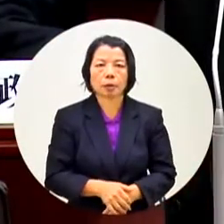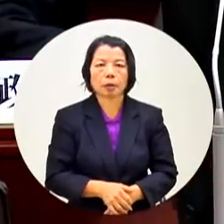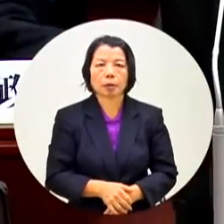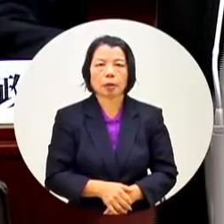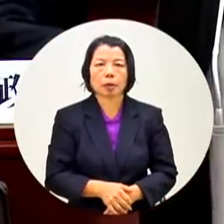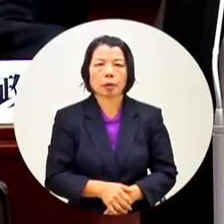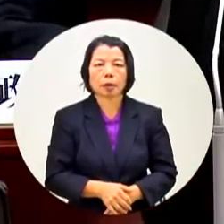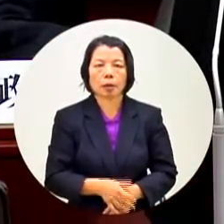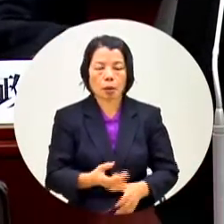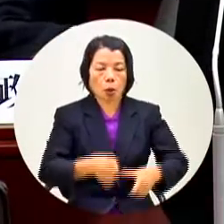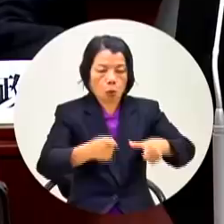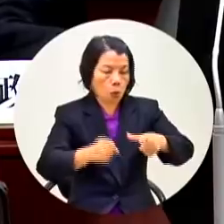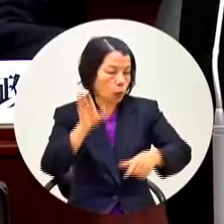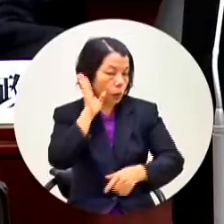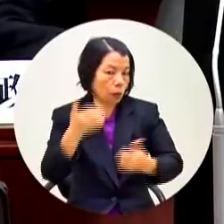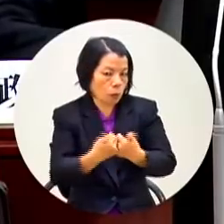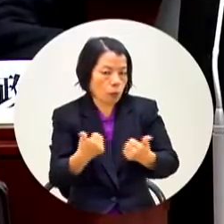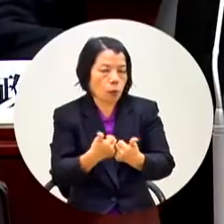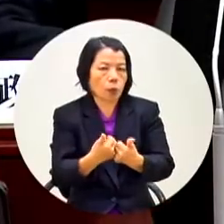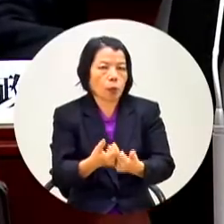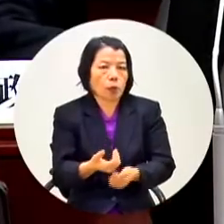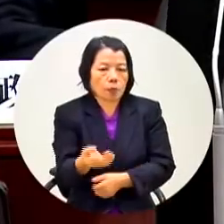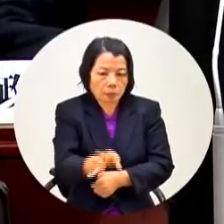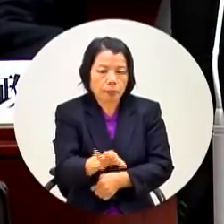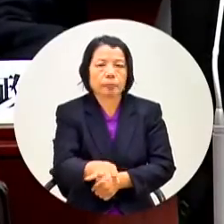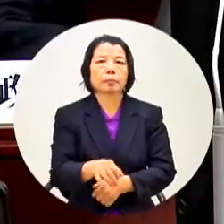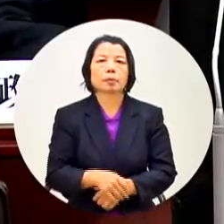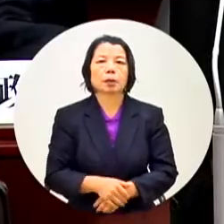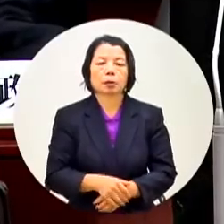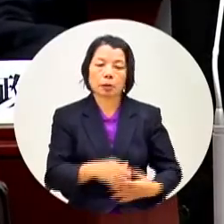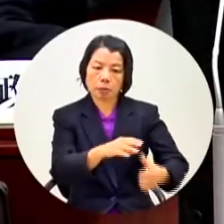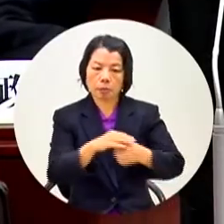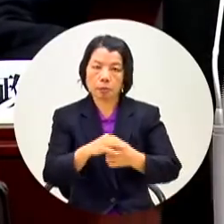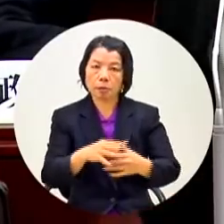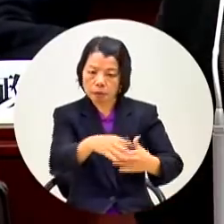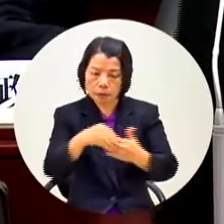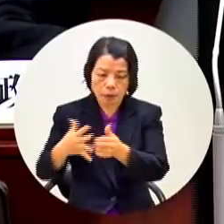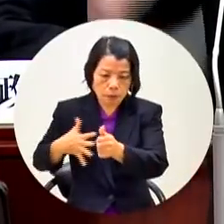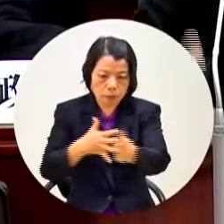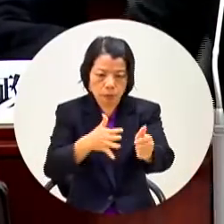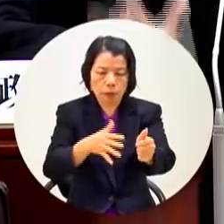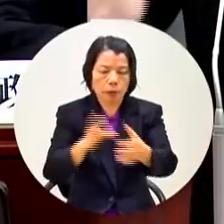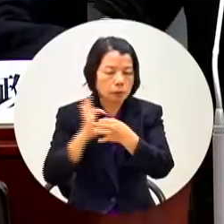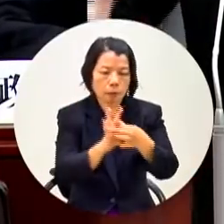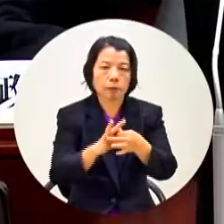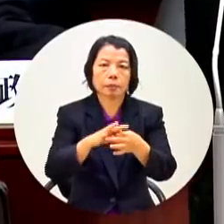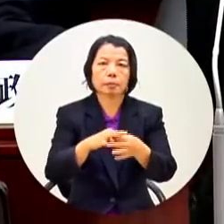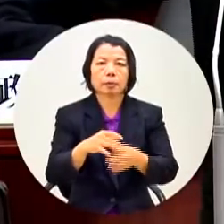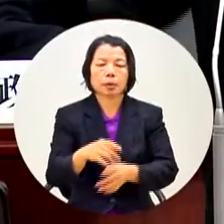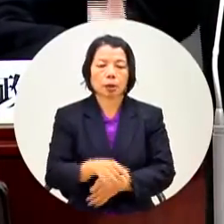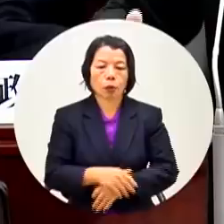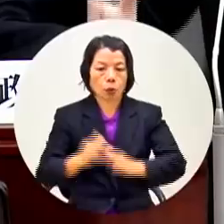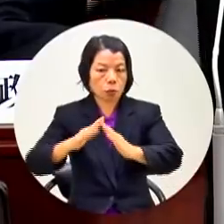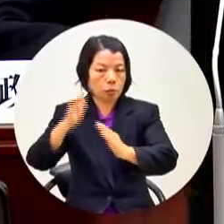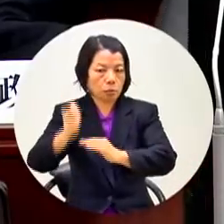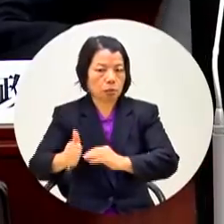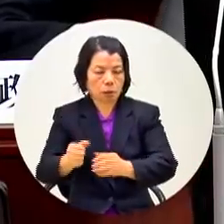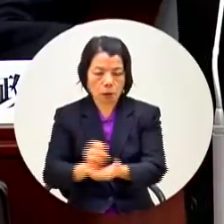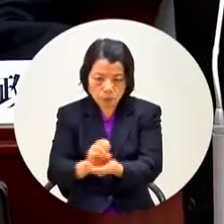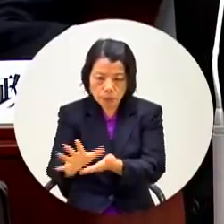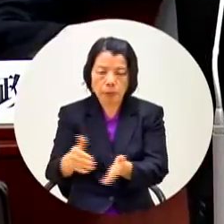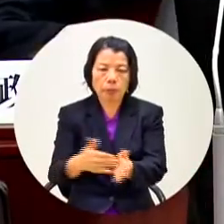是，您率领你的同仁或者是相关的同仁跟市长报告这个轻轨二阶这些问题跟争